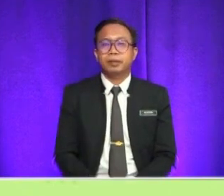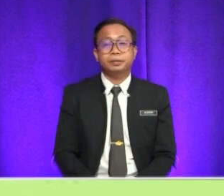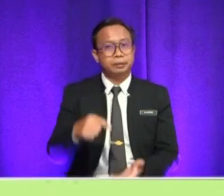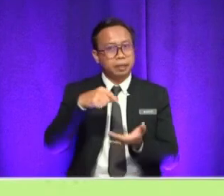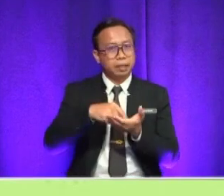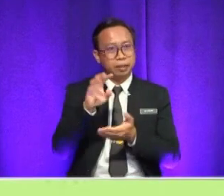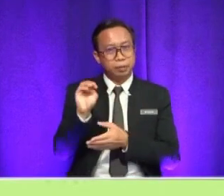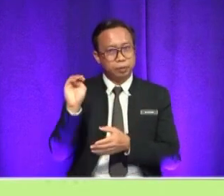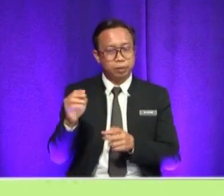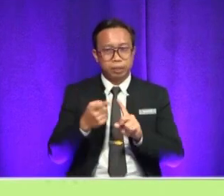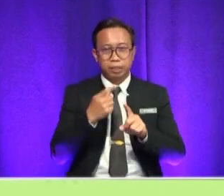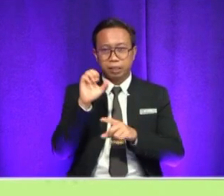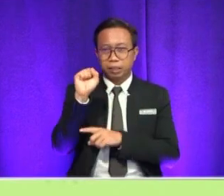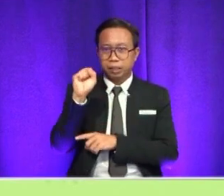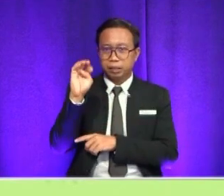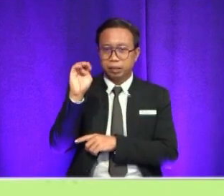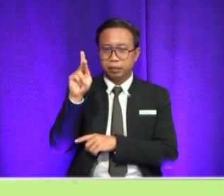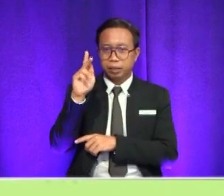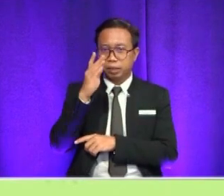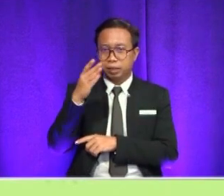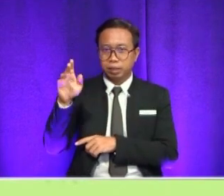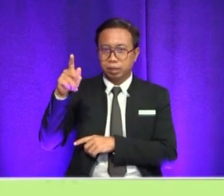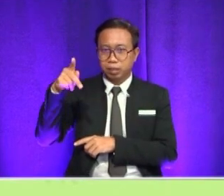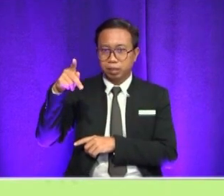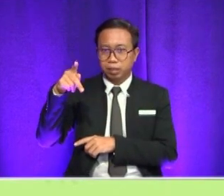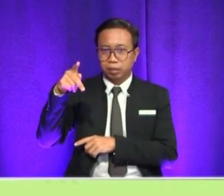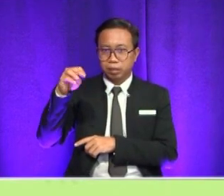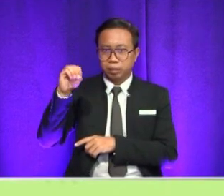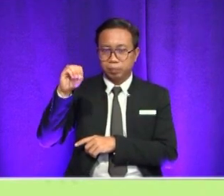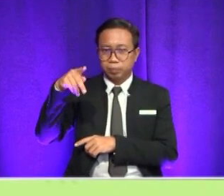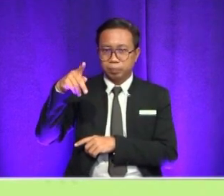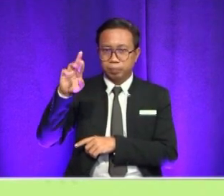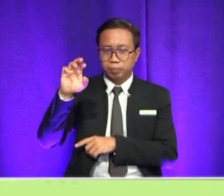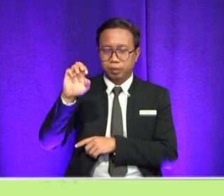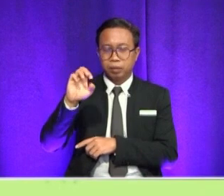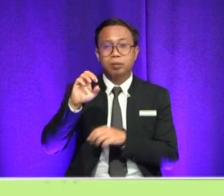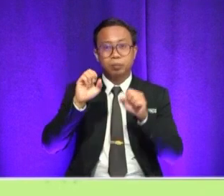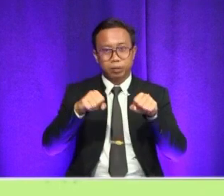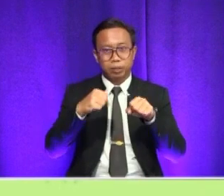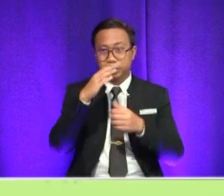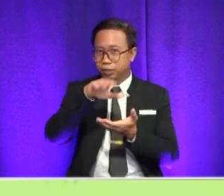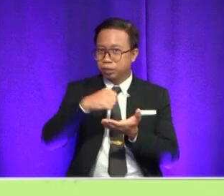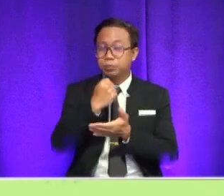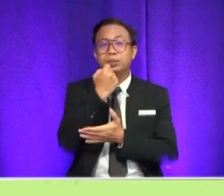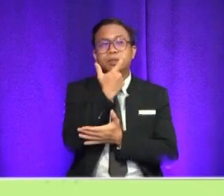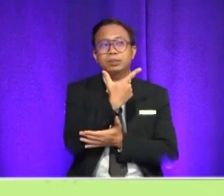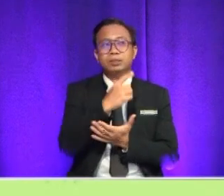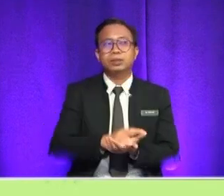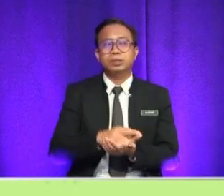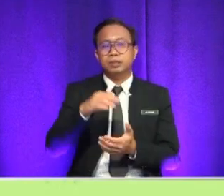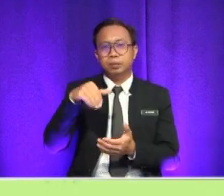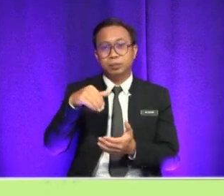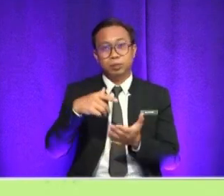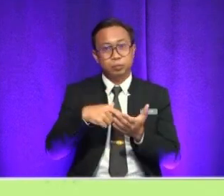Inilah dia murid-murid daripada SMK Kampar Perak. Betul, Cikgu? Betul. Ya, boleh tak saya nak minta semua senyum sikit? Oi, belum